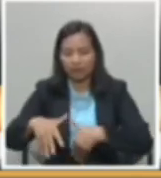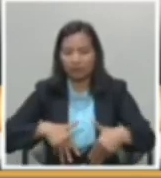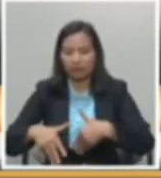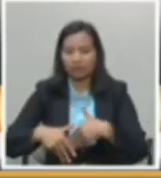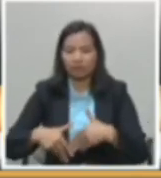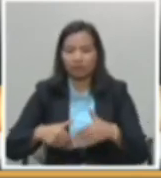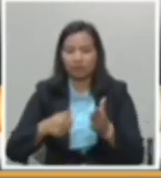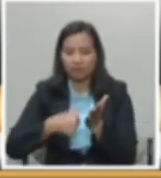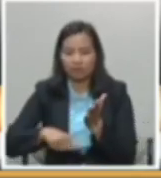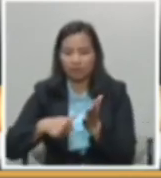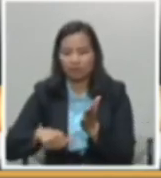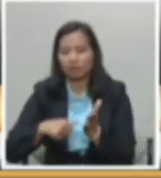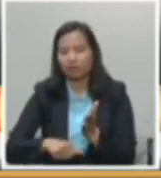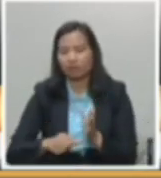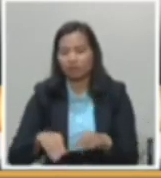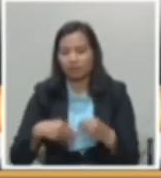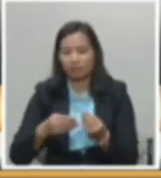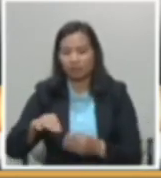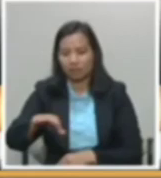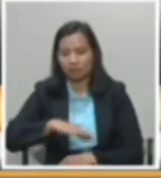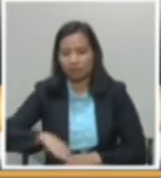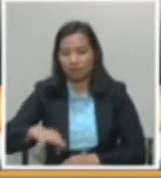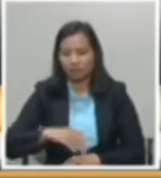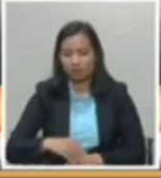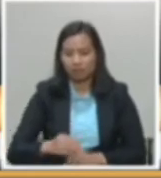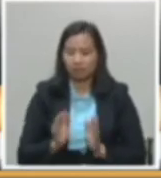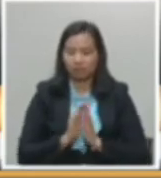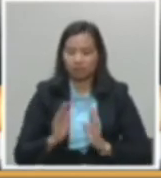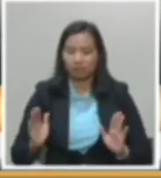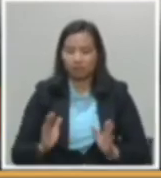นผู้เสียภาษีทั้งประเทศค่ะขอบคุณค่ะ